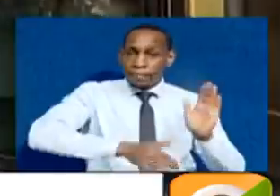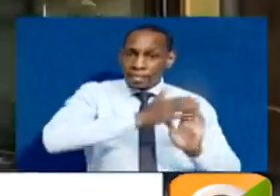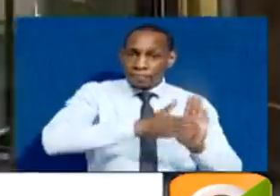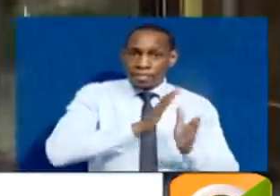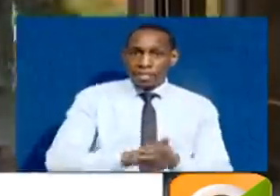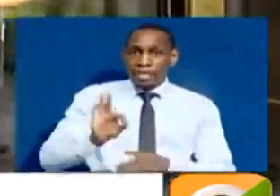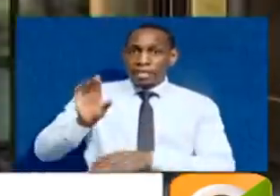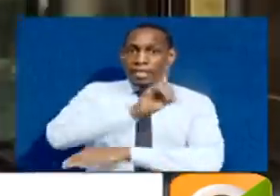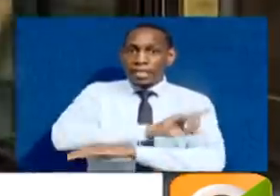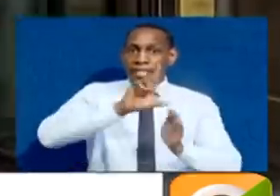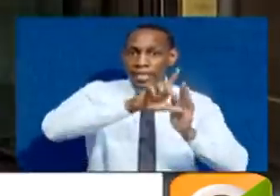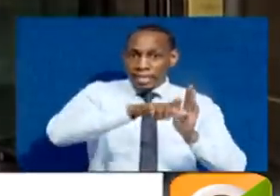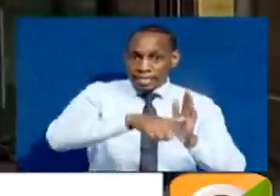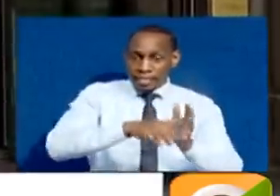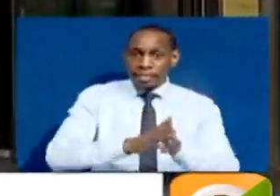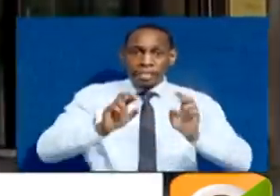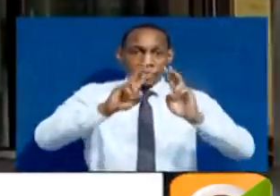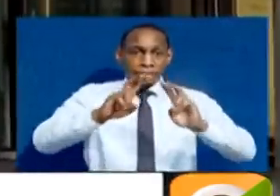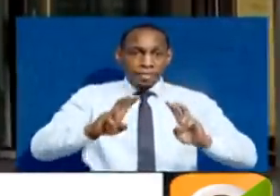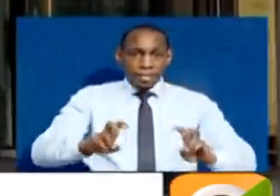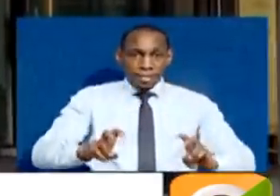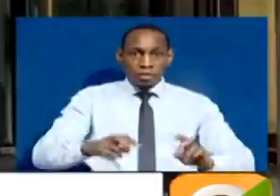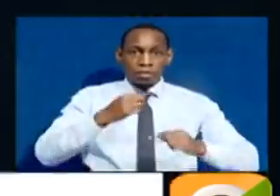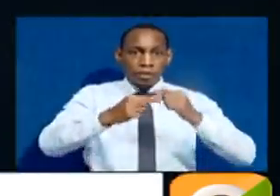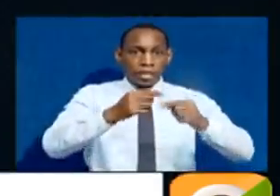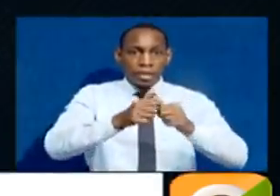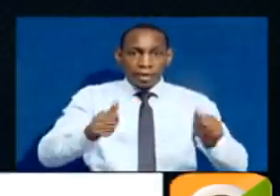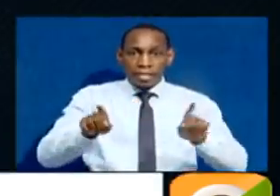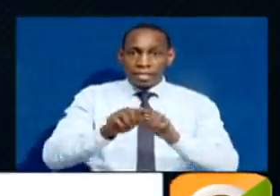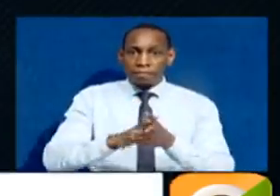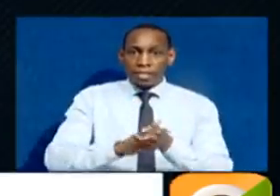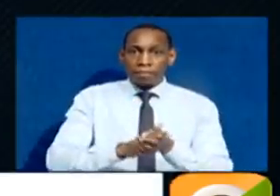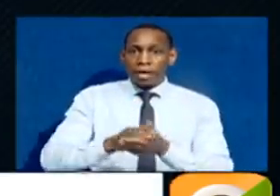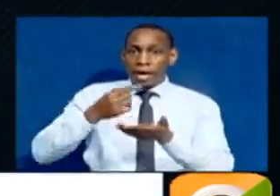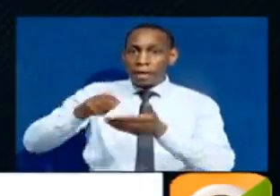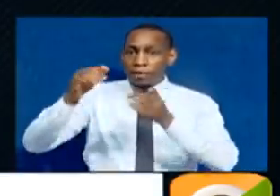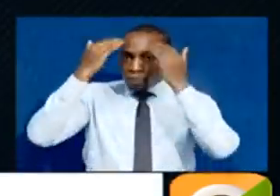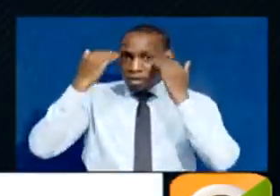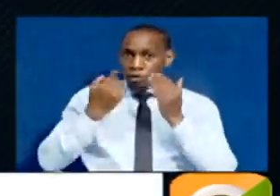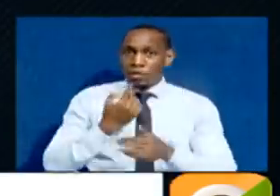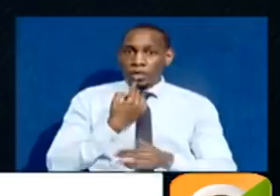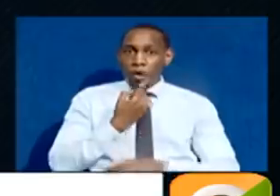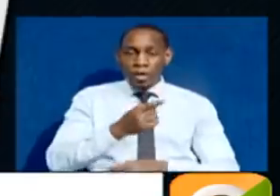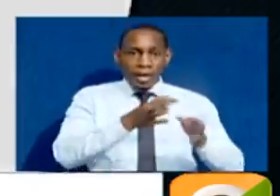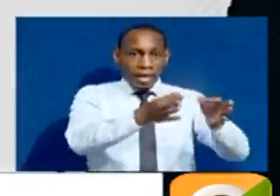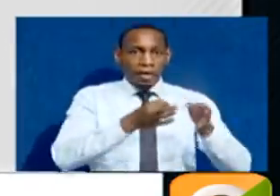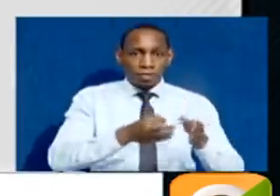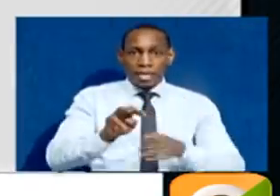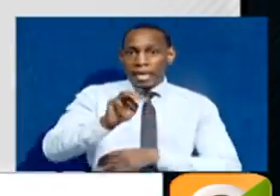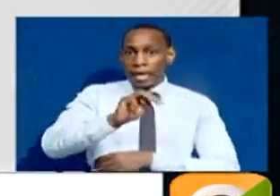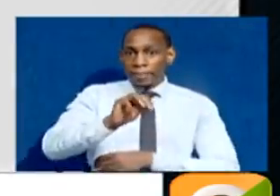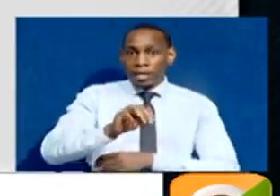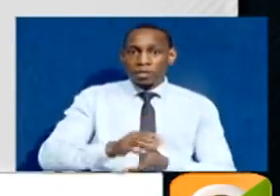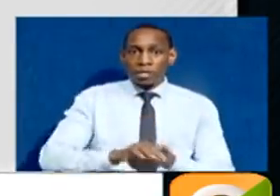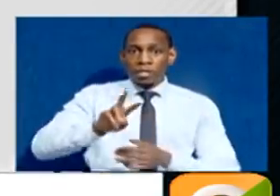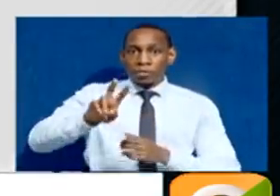moja. Siku tatu baadaye, uchunguzi ulishika kasi na idhini ikatoka mahakamani kuwa akaunti za Jamal zenye shilingi